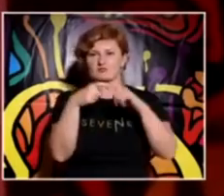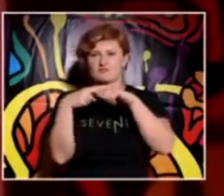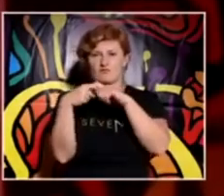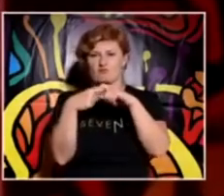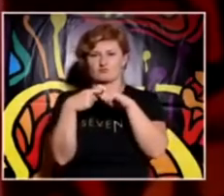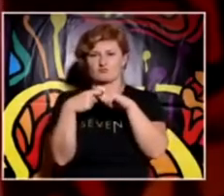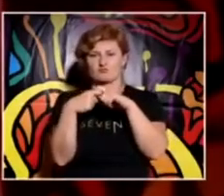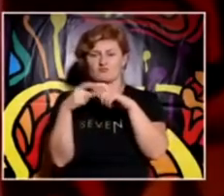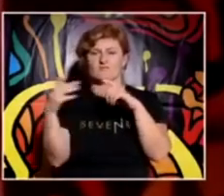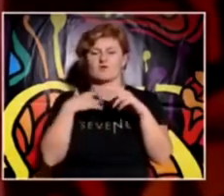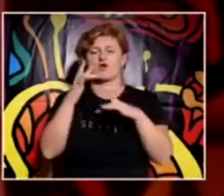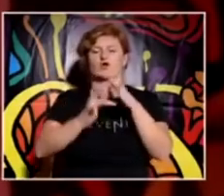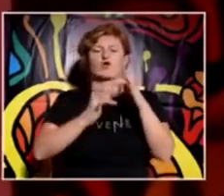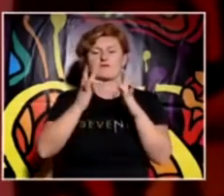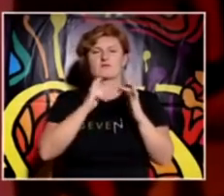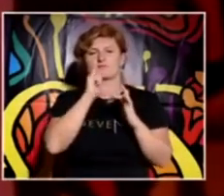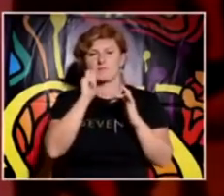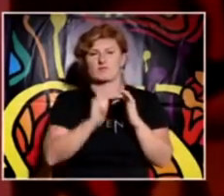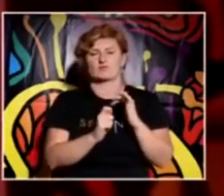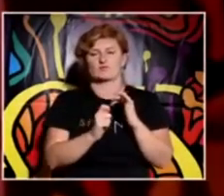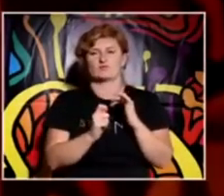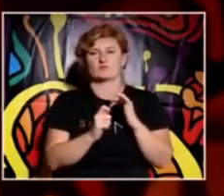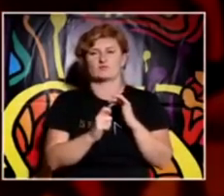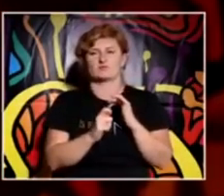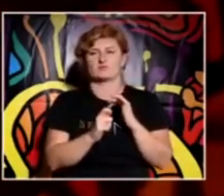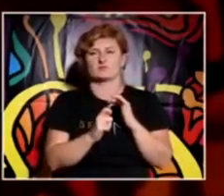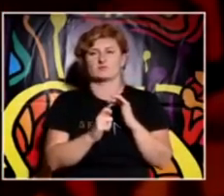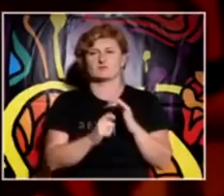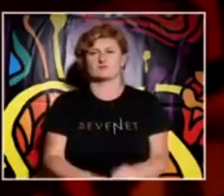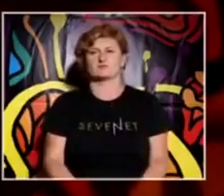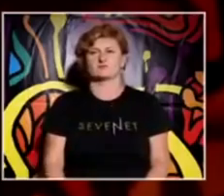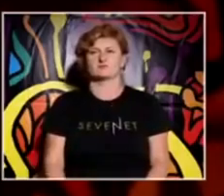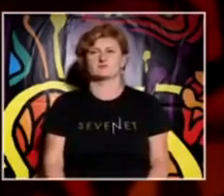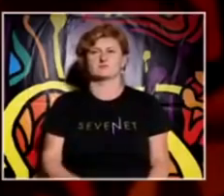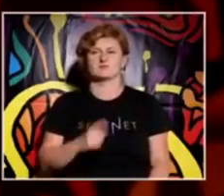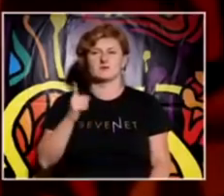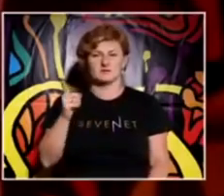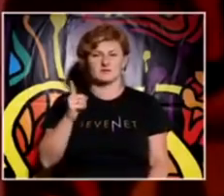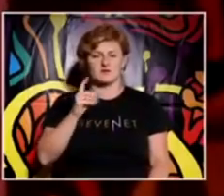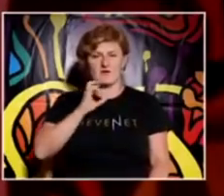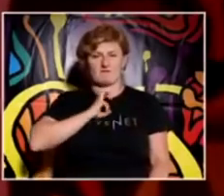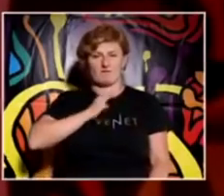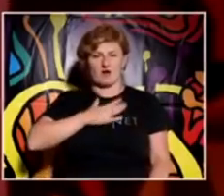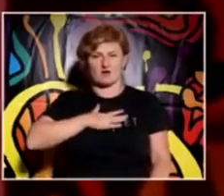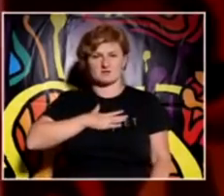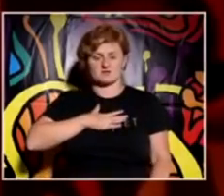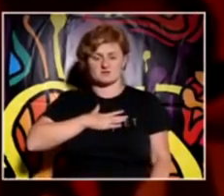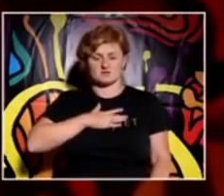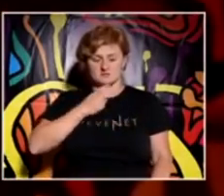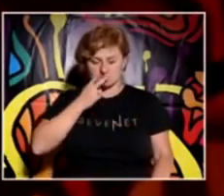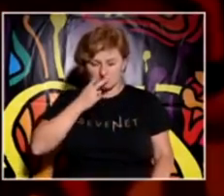się w czasie rowerowej podróży, kiedy to we własnych sakwach odkryłeś rzeczy, których tam nie powinno być, a